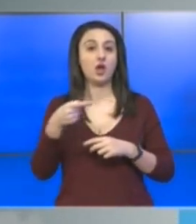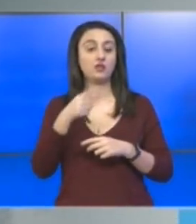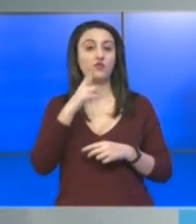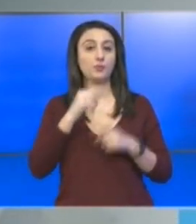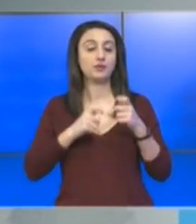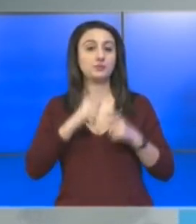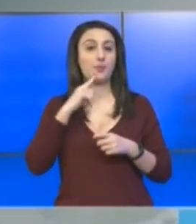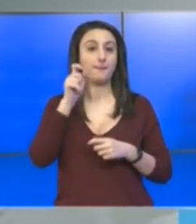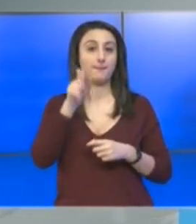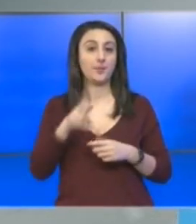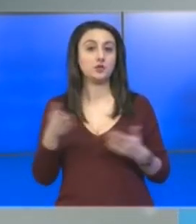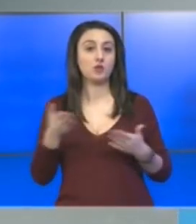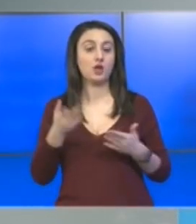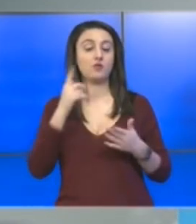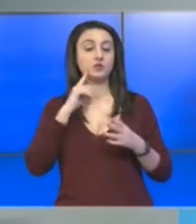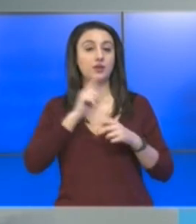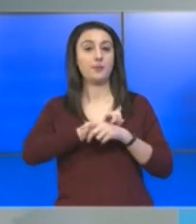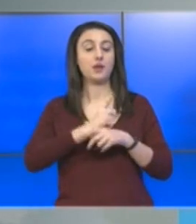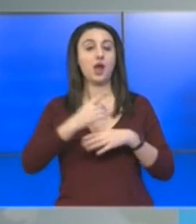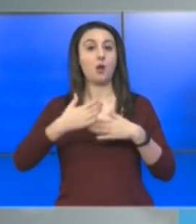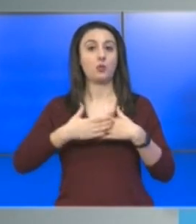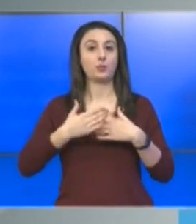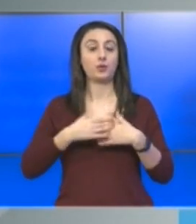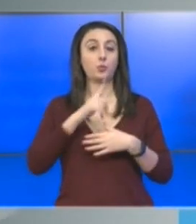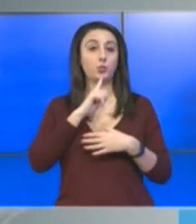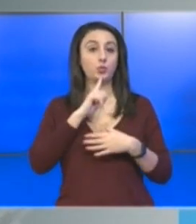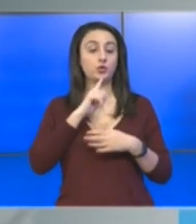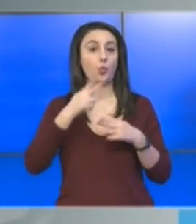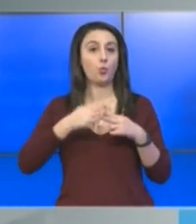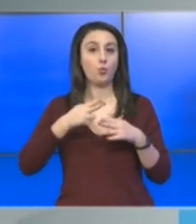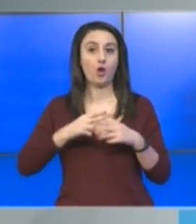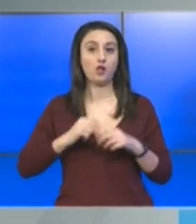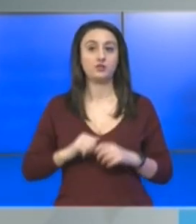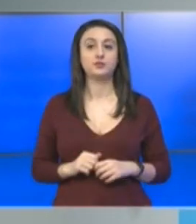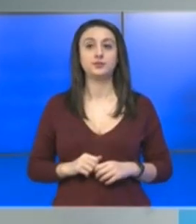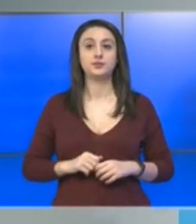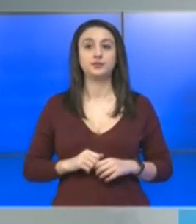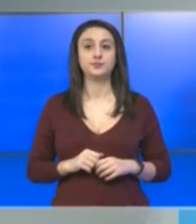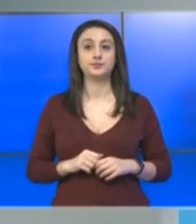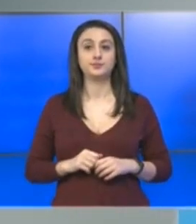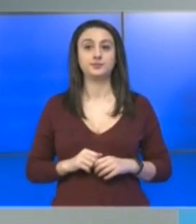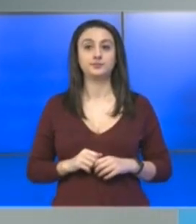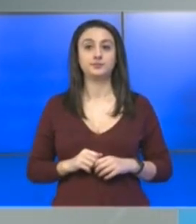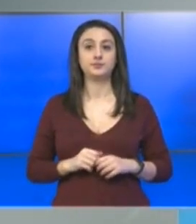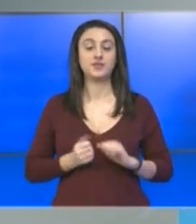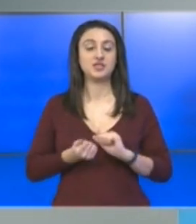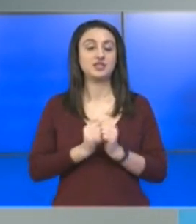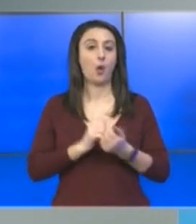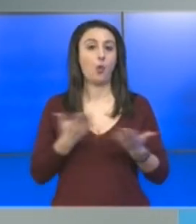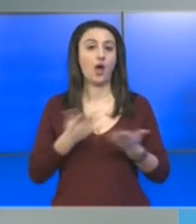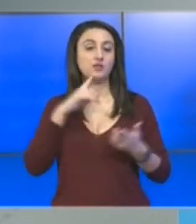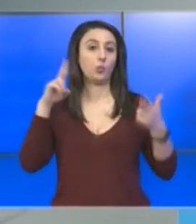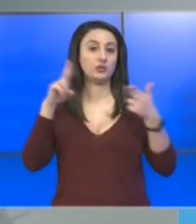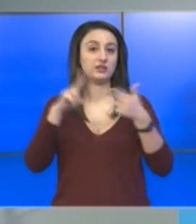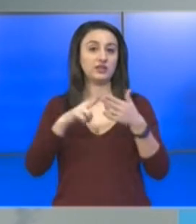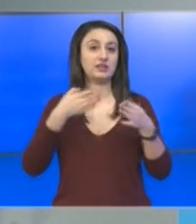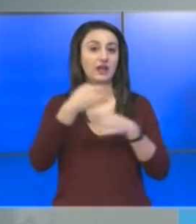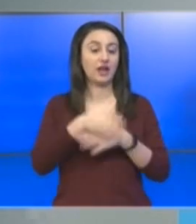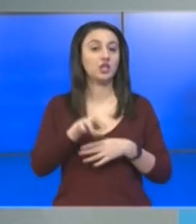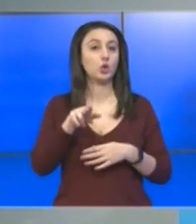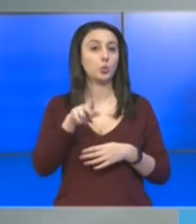de persoane care au fost în imediată apropiere a purtătorilor de COVID-19 sau care ar fi intrat în contact direct, în speță